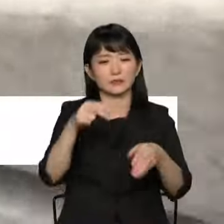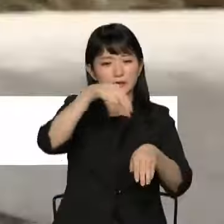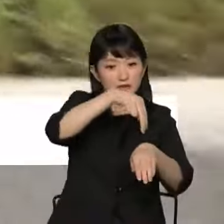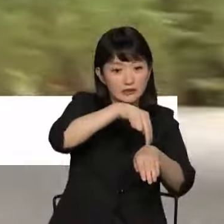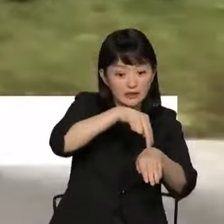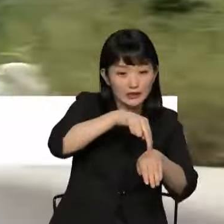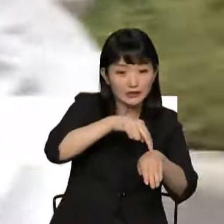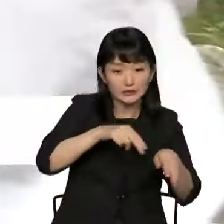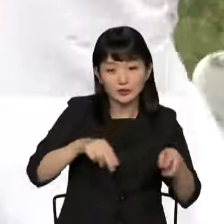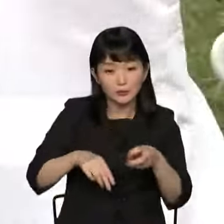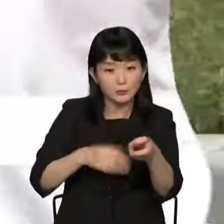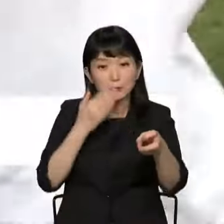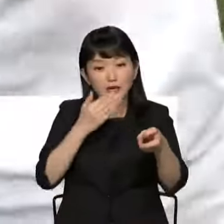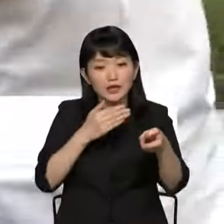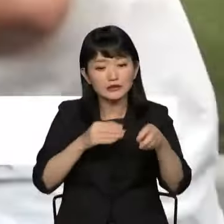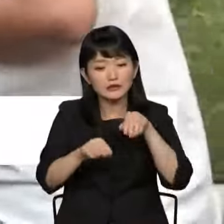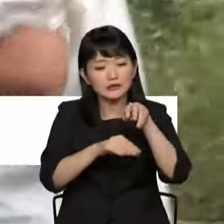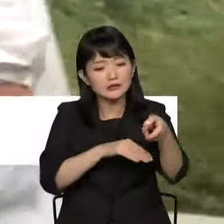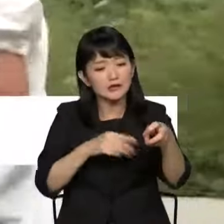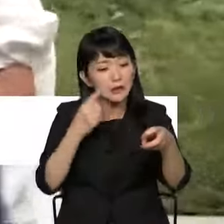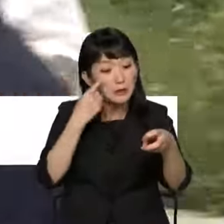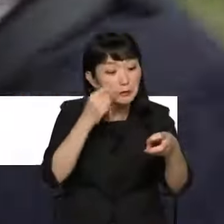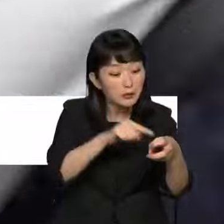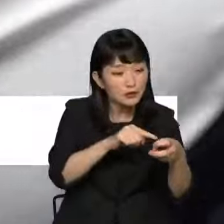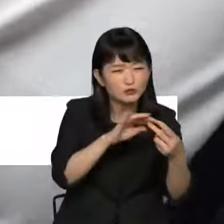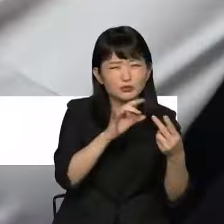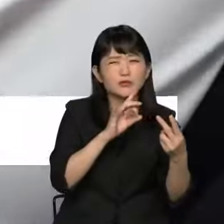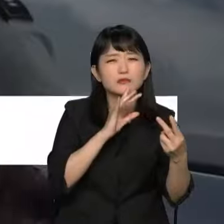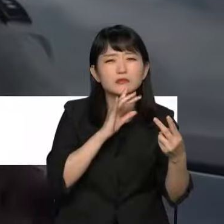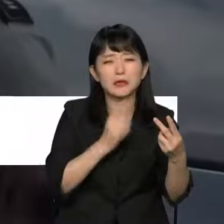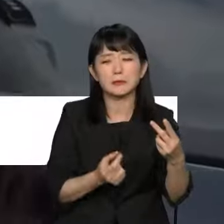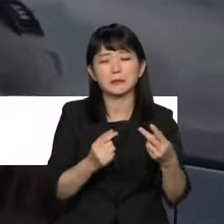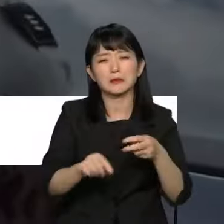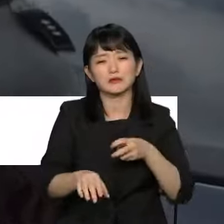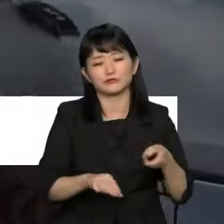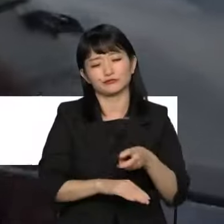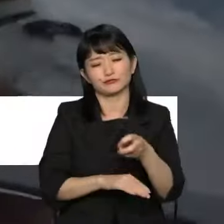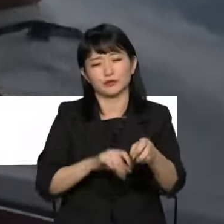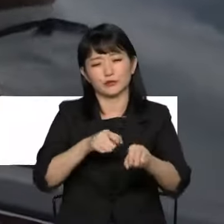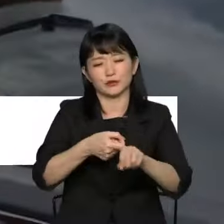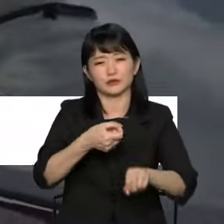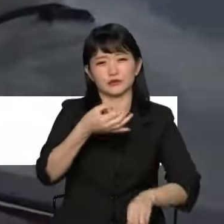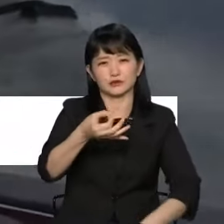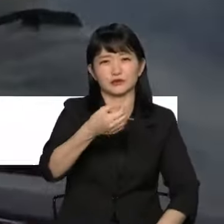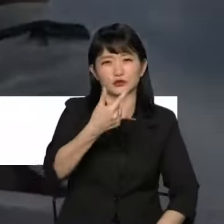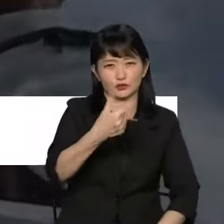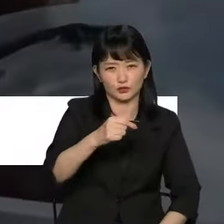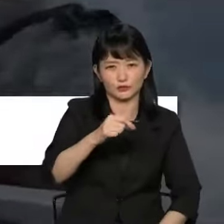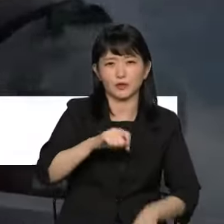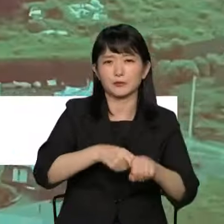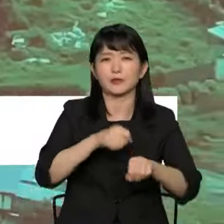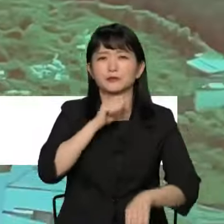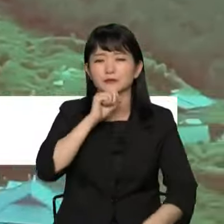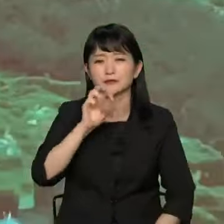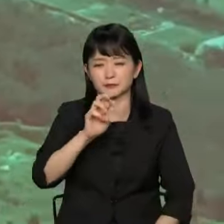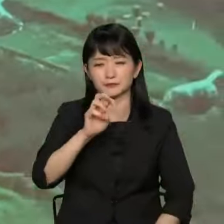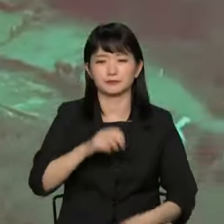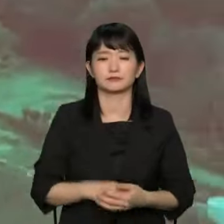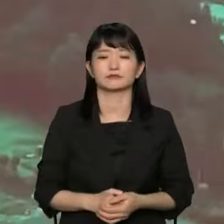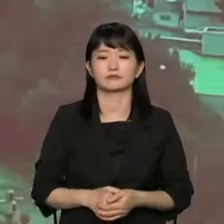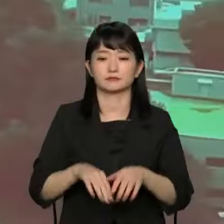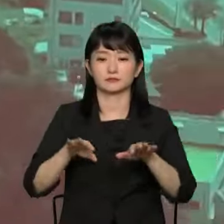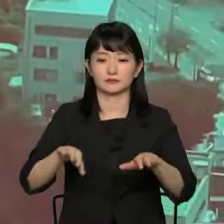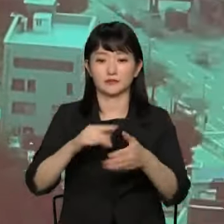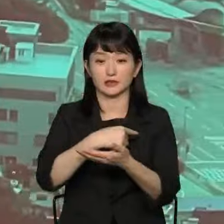안에는 2명뿐이었습니다. 몇 분 빨리 가려 했다가 범칙금 6만 원과 벌점 30점을 물게 됐습니다. 이번엔